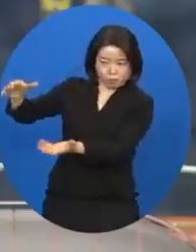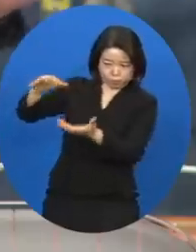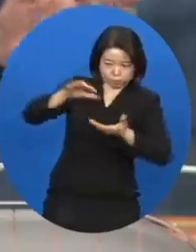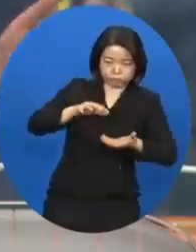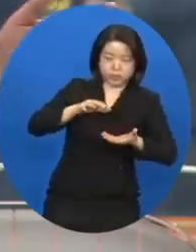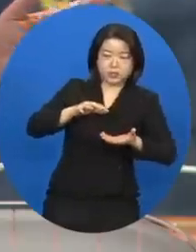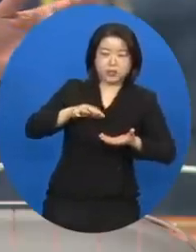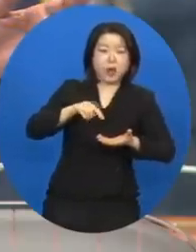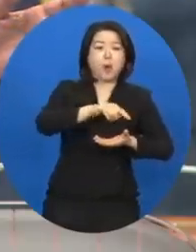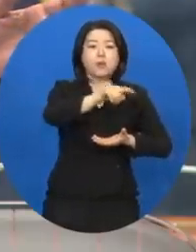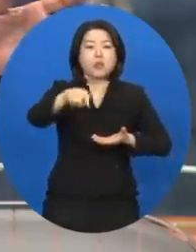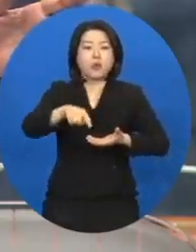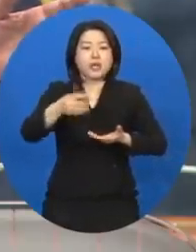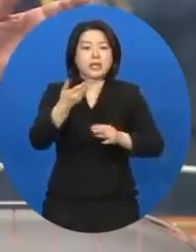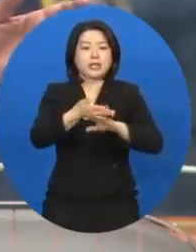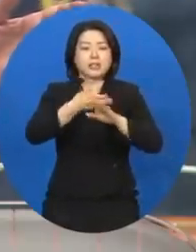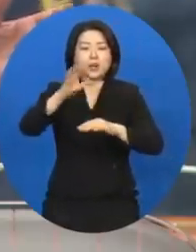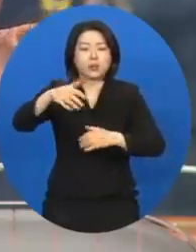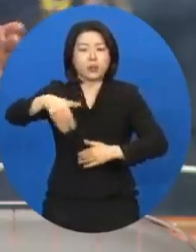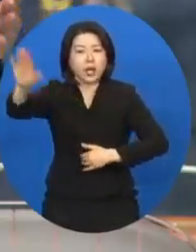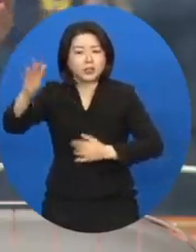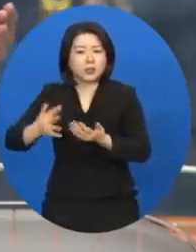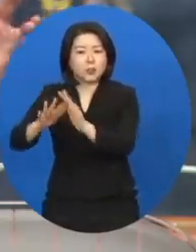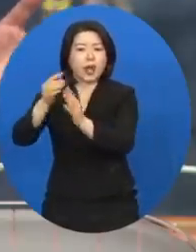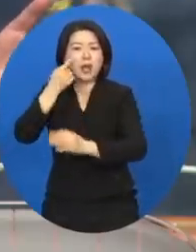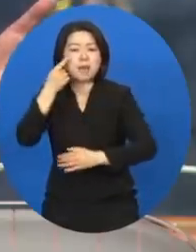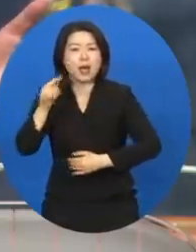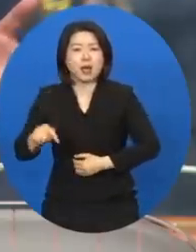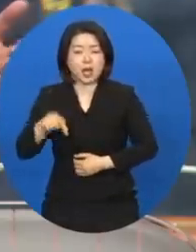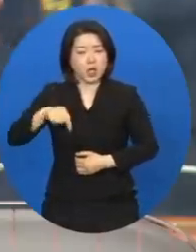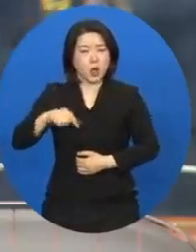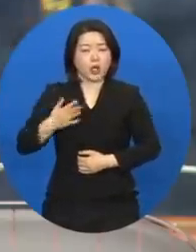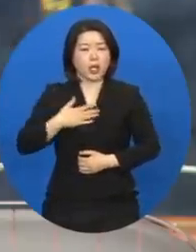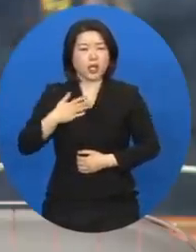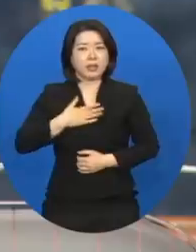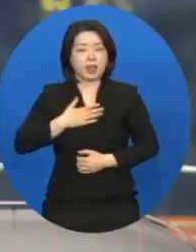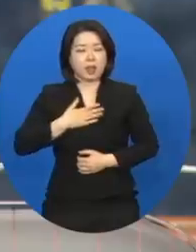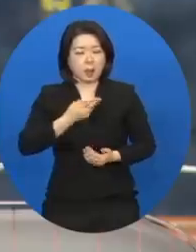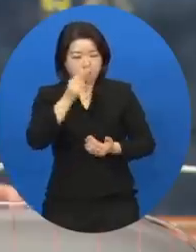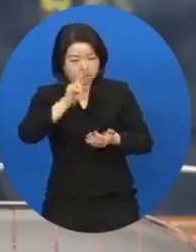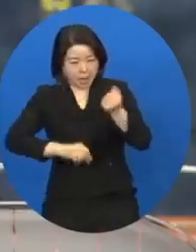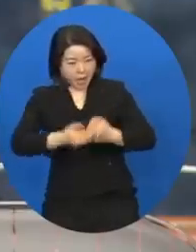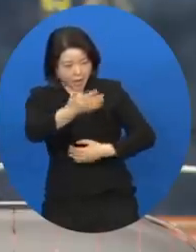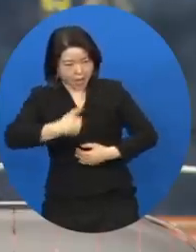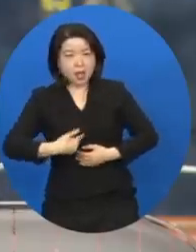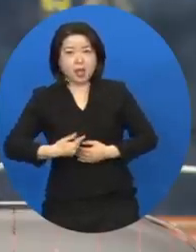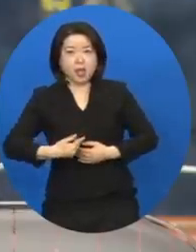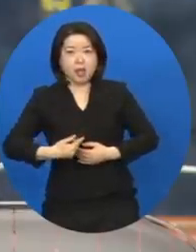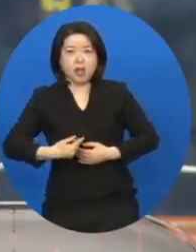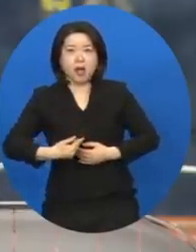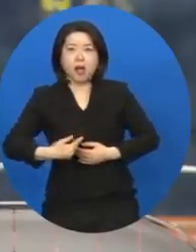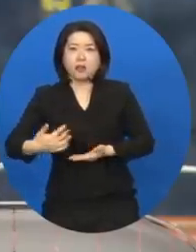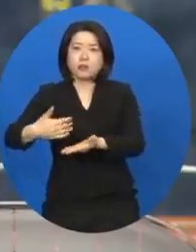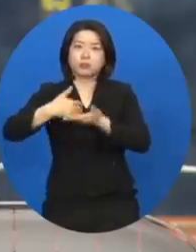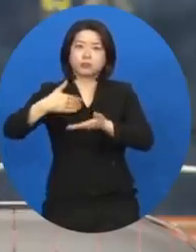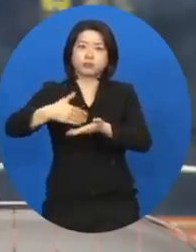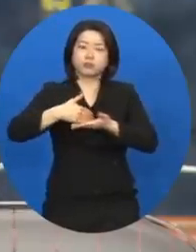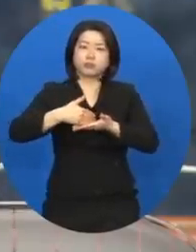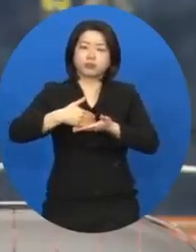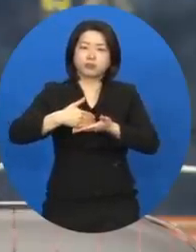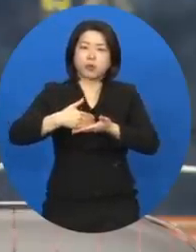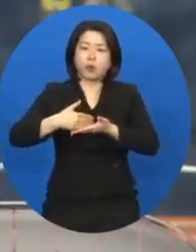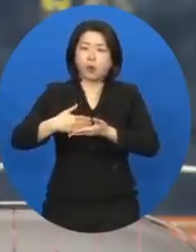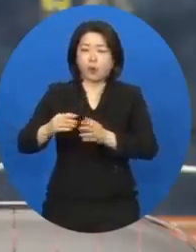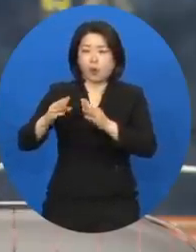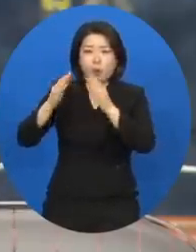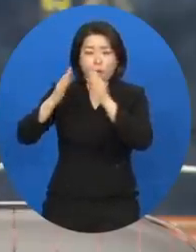너희들 좋은 곳에 가서 예배당 지으라 여기는 우리들한테 넘기라 이런 제안을 부동산